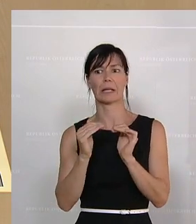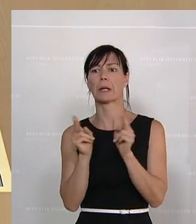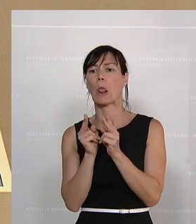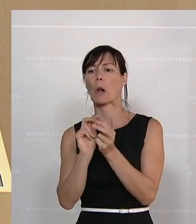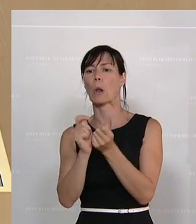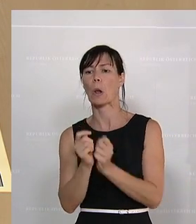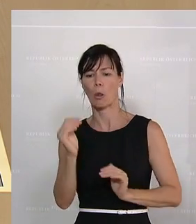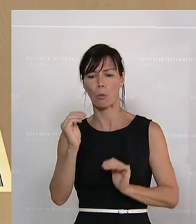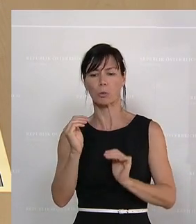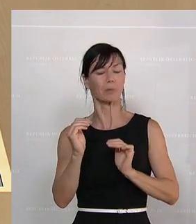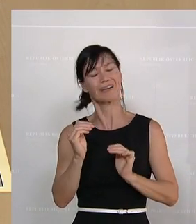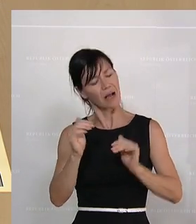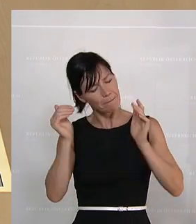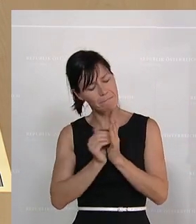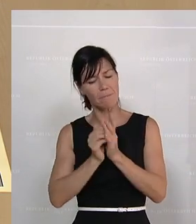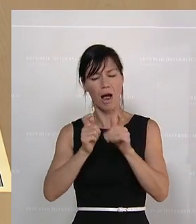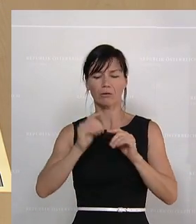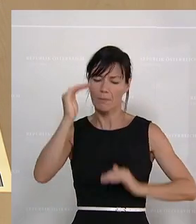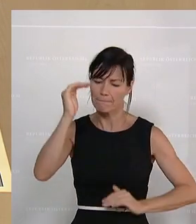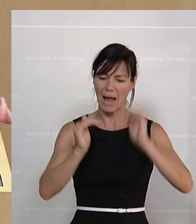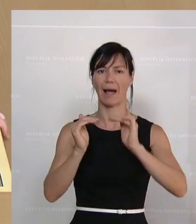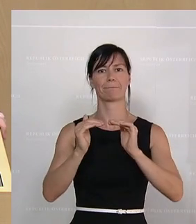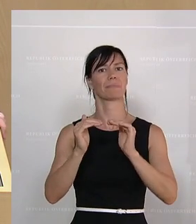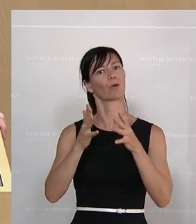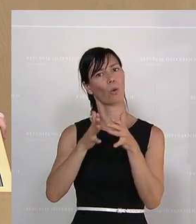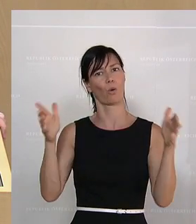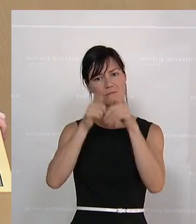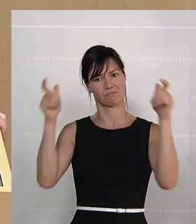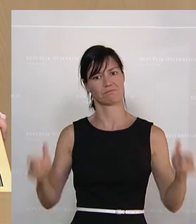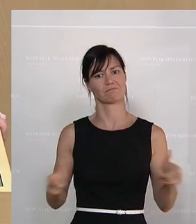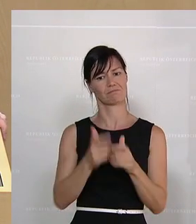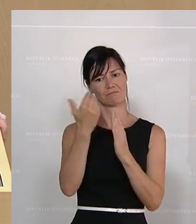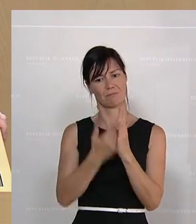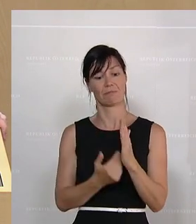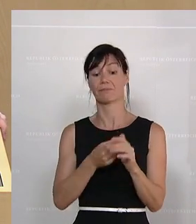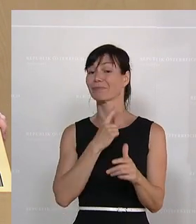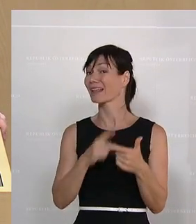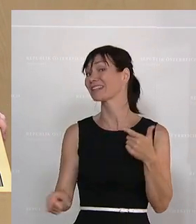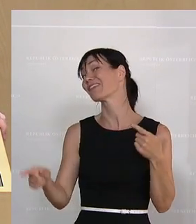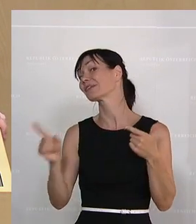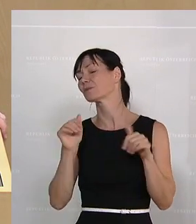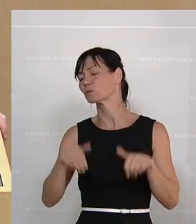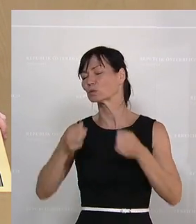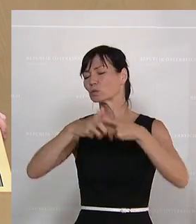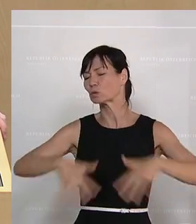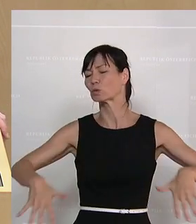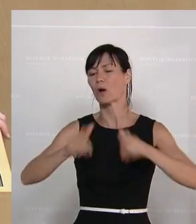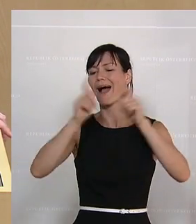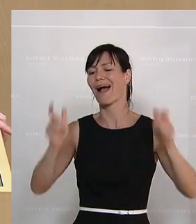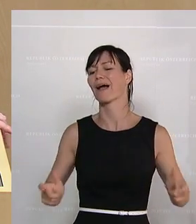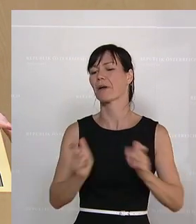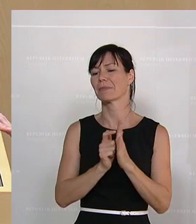dementsprechend legen wir so ein riesiges paket vor wir müssen aber auch an den strukturellen rahmenbedingungen arbeiten raus aus gas